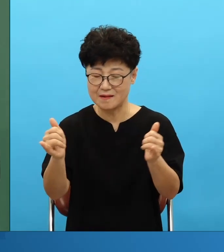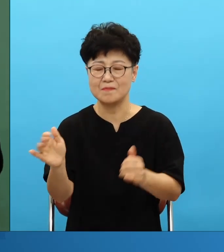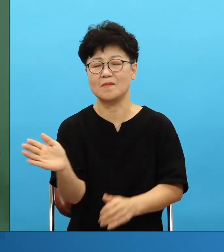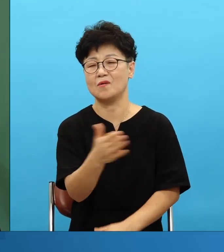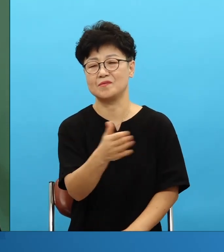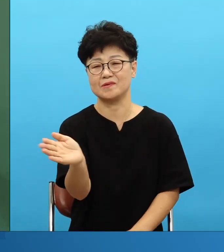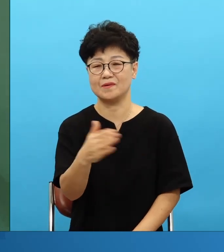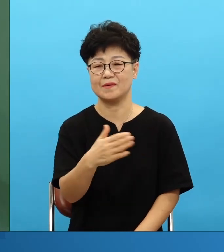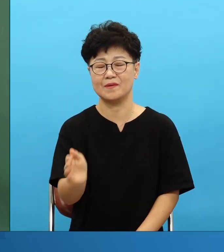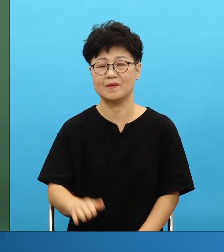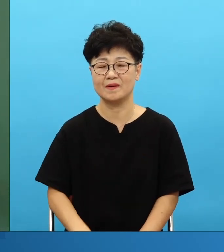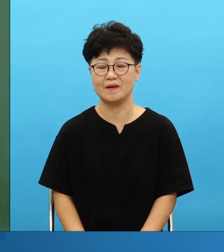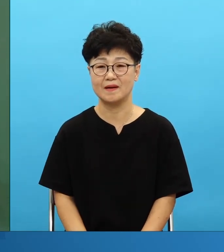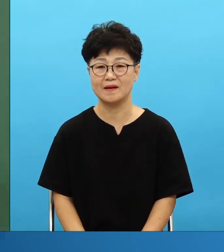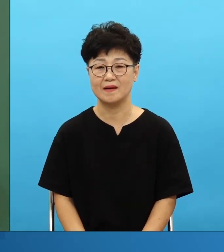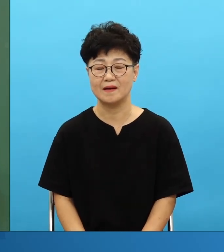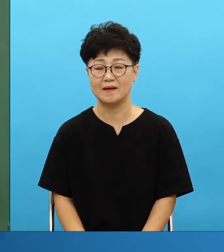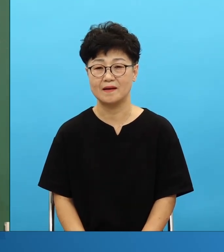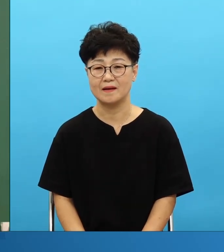우리는